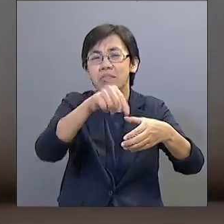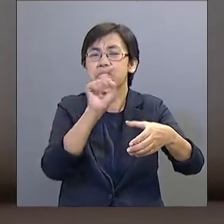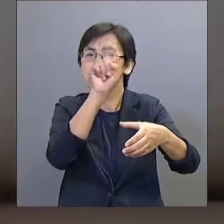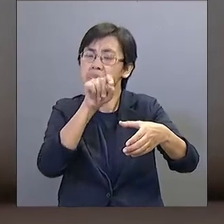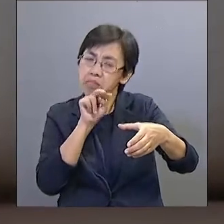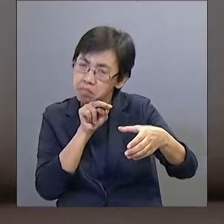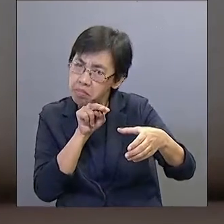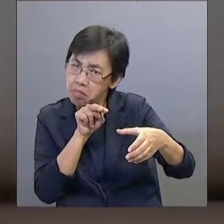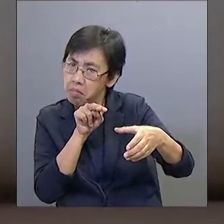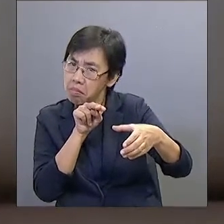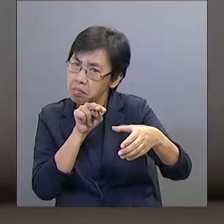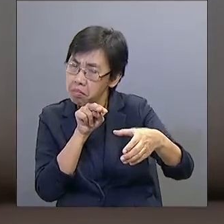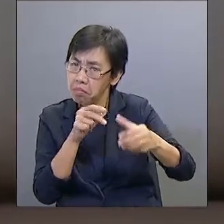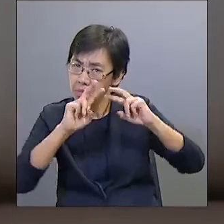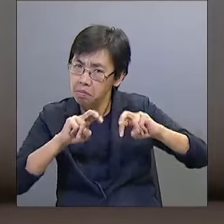ถ